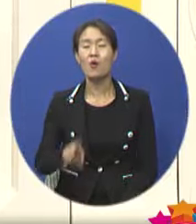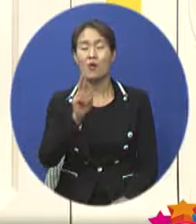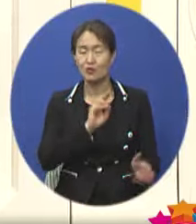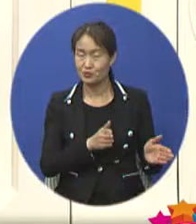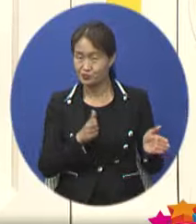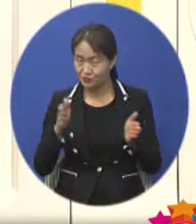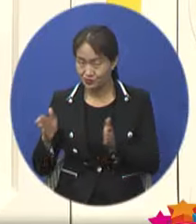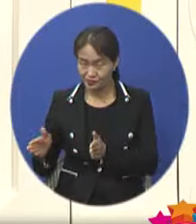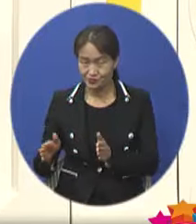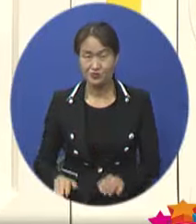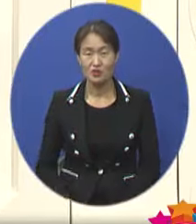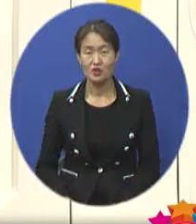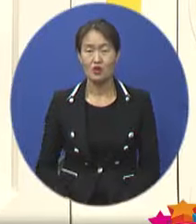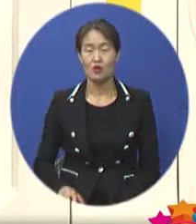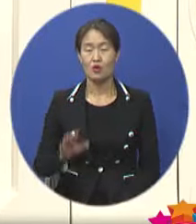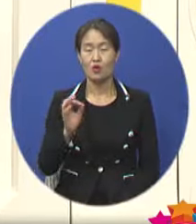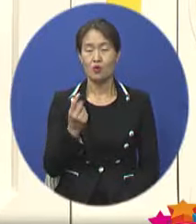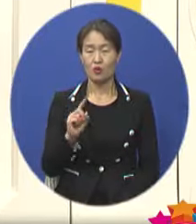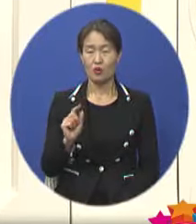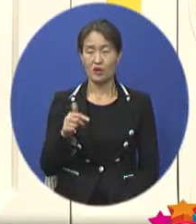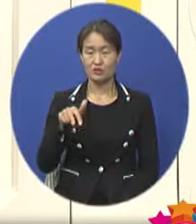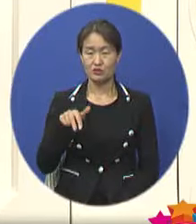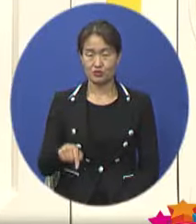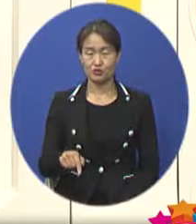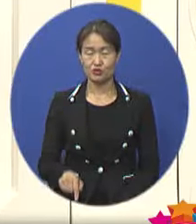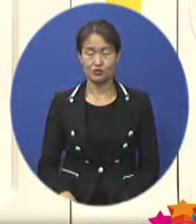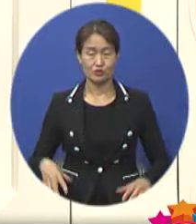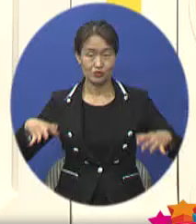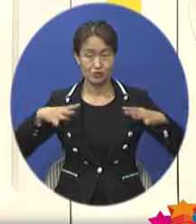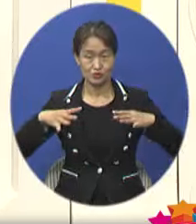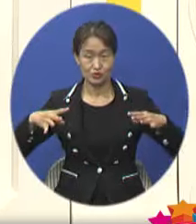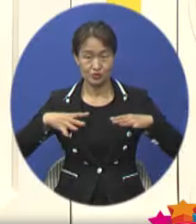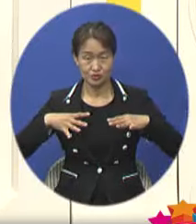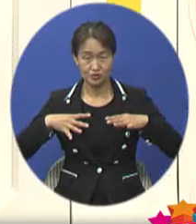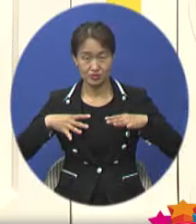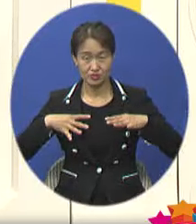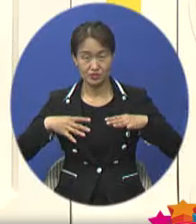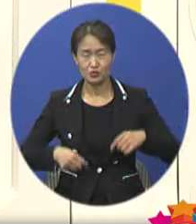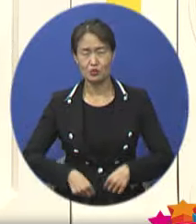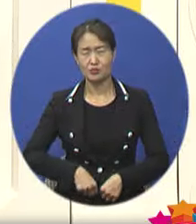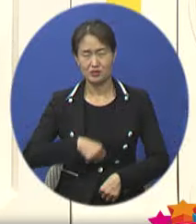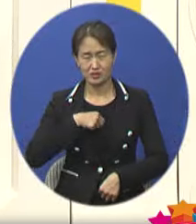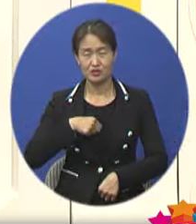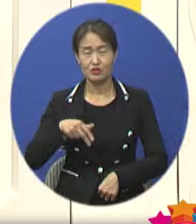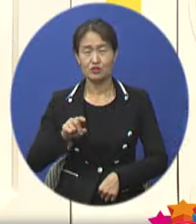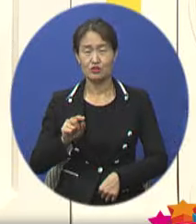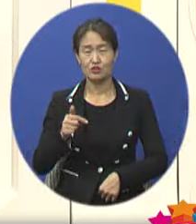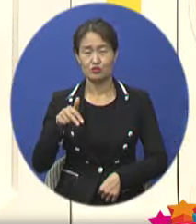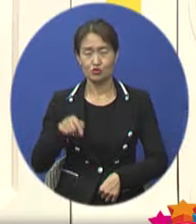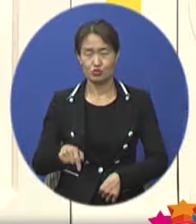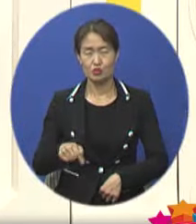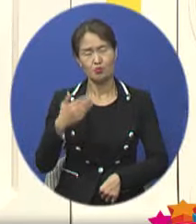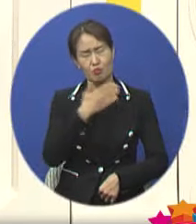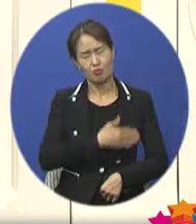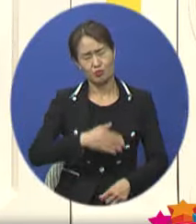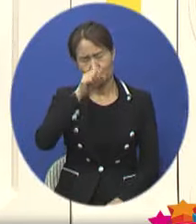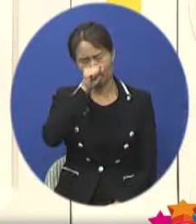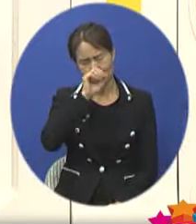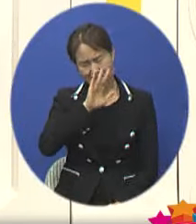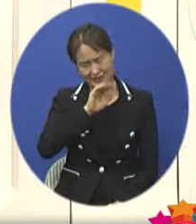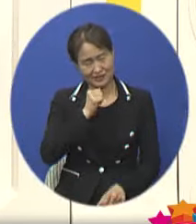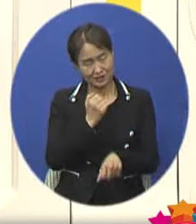예. 아 완주. 완주 자랑 좀 해 주시죠. 아, 완 사실은 전주 사는데요. 네. 예. 몸이 안 좋아서 이